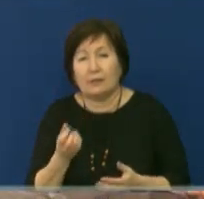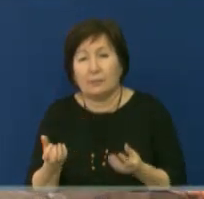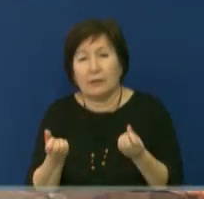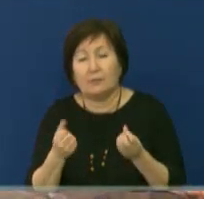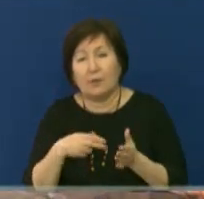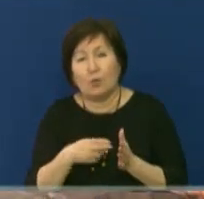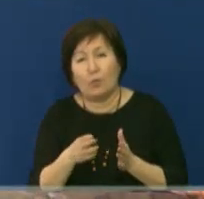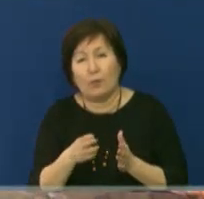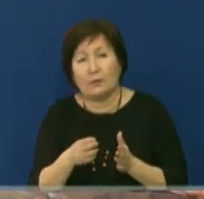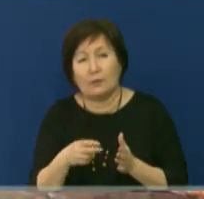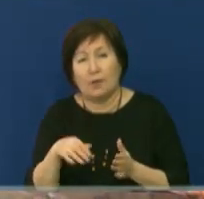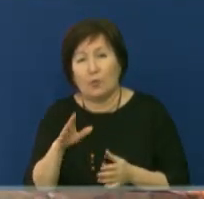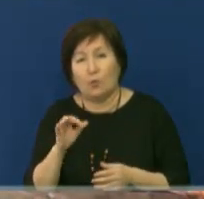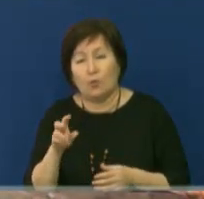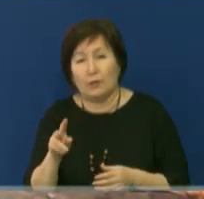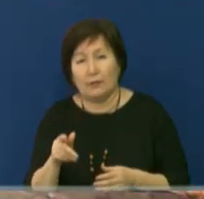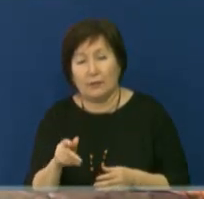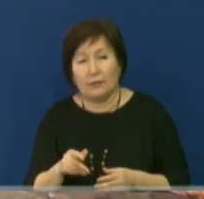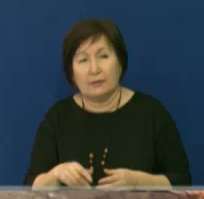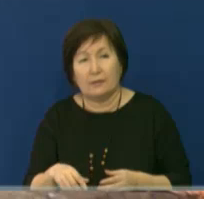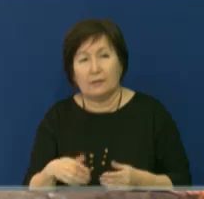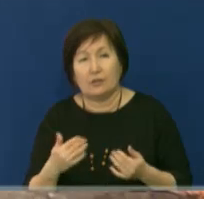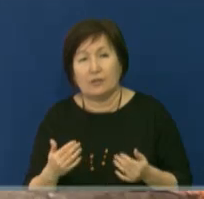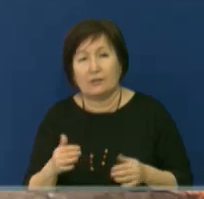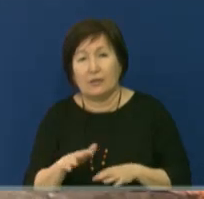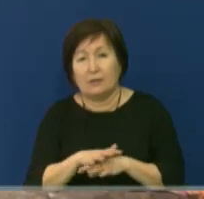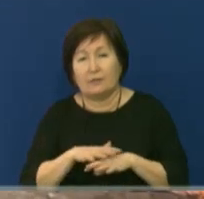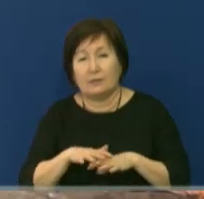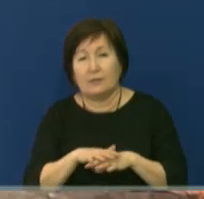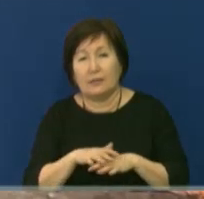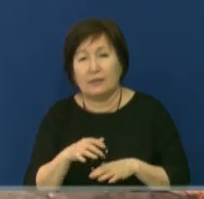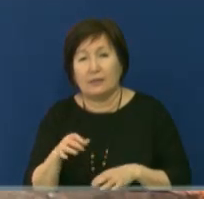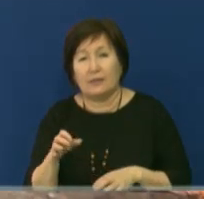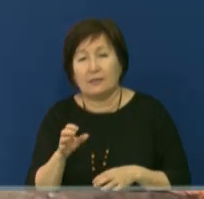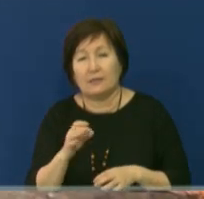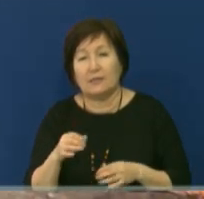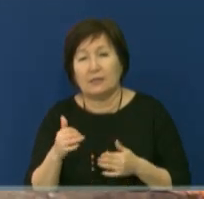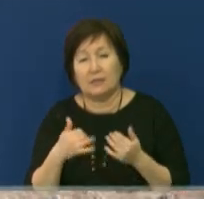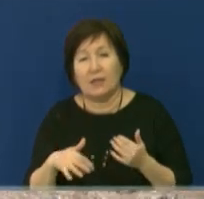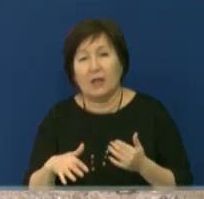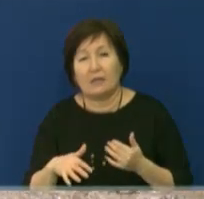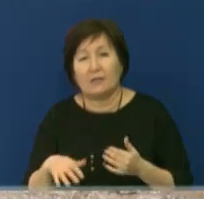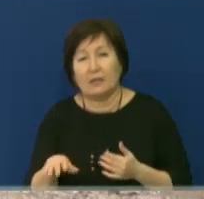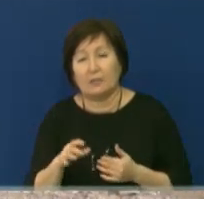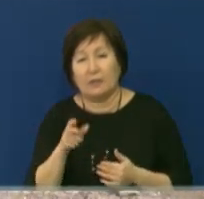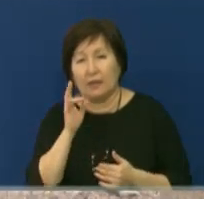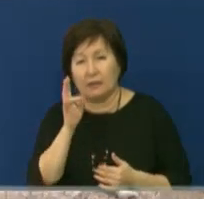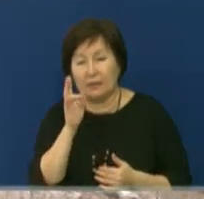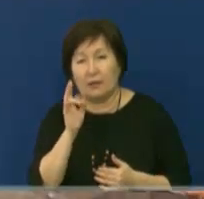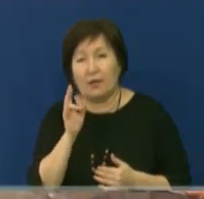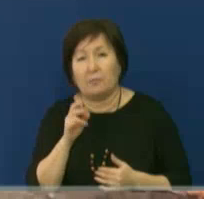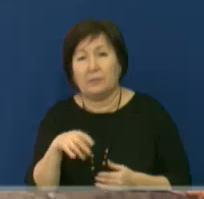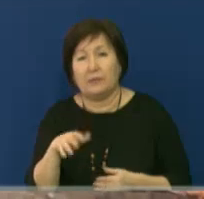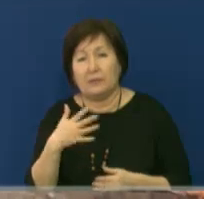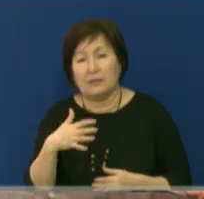жоқ. Ауыл жерді қарап отырсаңыздар, жаңағы халықтың орташа жаңағы емгек ақыларын қарасаңыз, көп жерде жұмыс істейтіндердікі 50-60 мың,